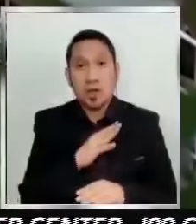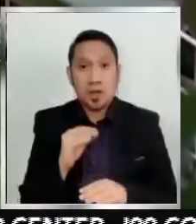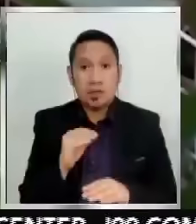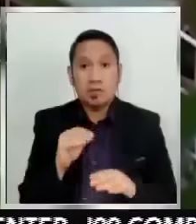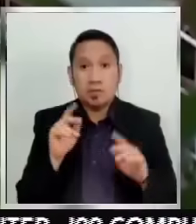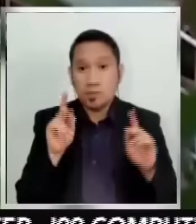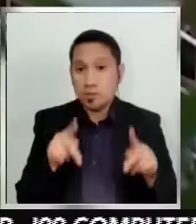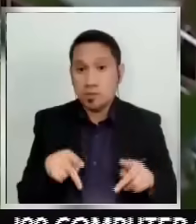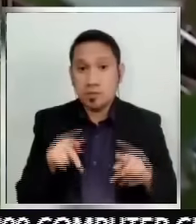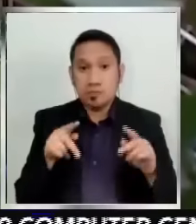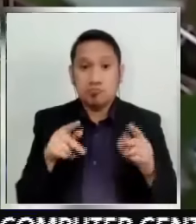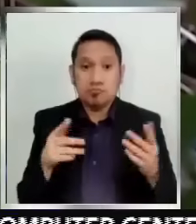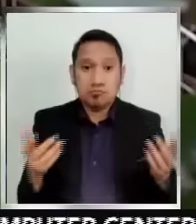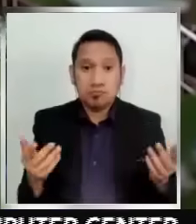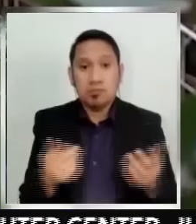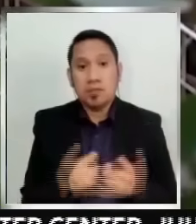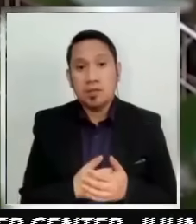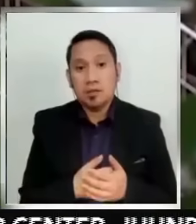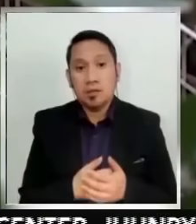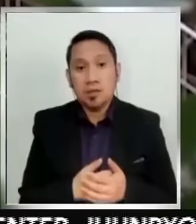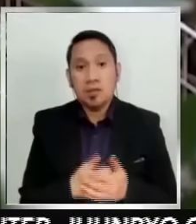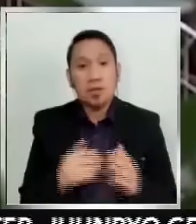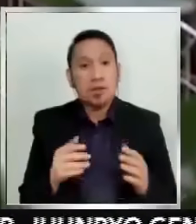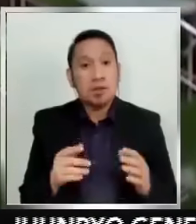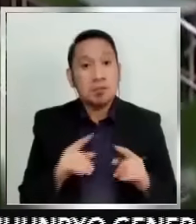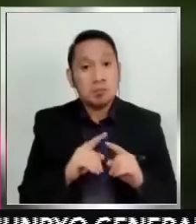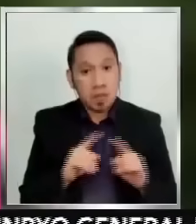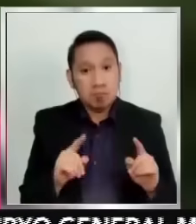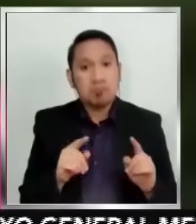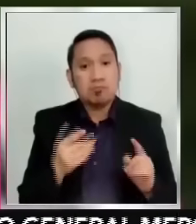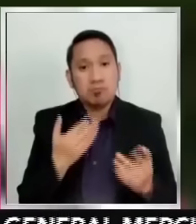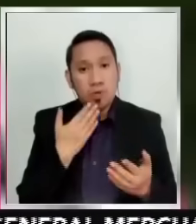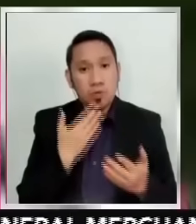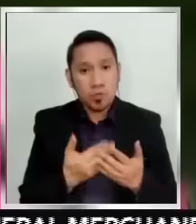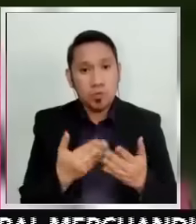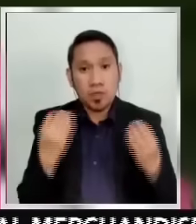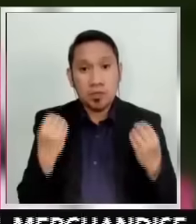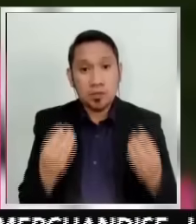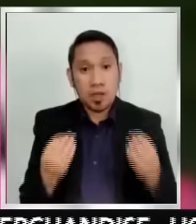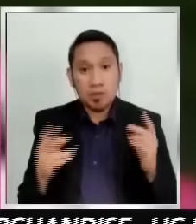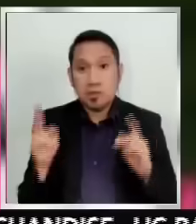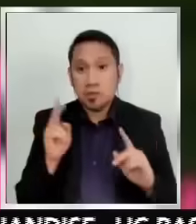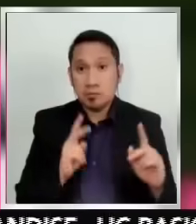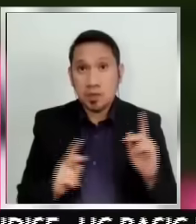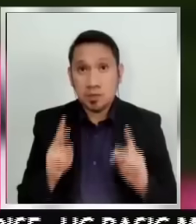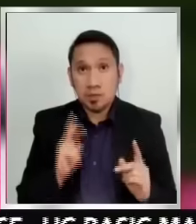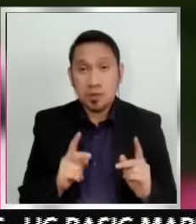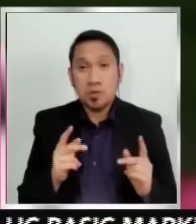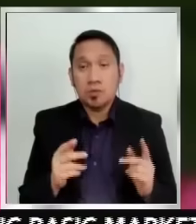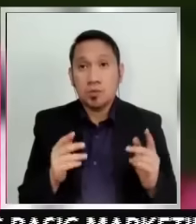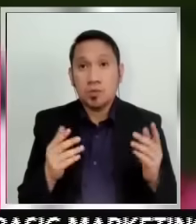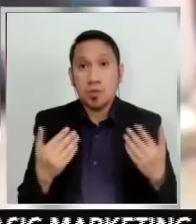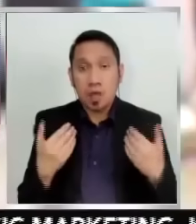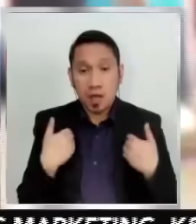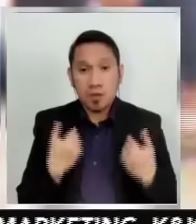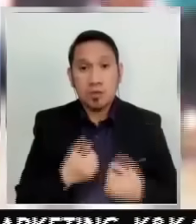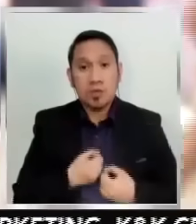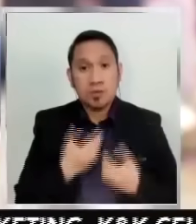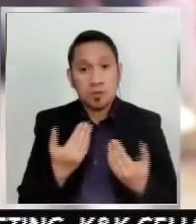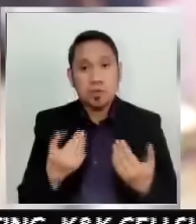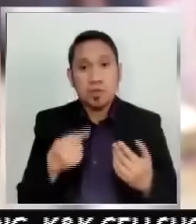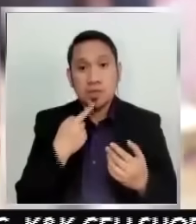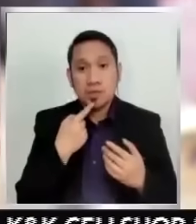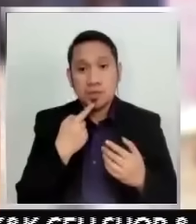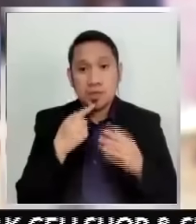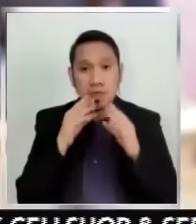Kung tutuusin, magandang senyalis daw ang dumaraming bilang ng tao na umaaming malungkot sila. Tayo, alam